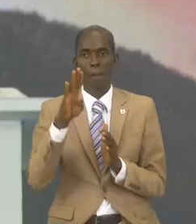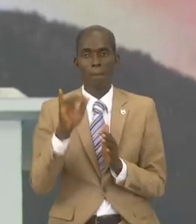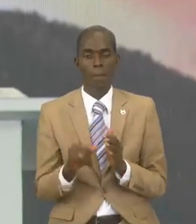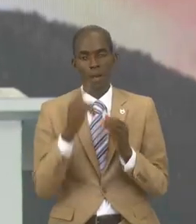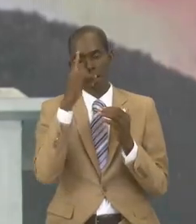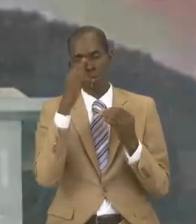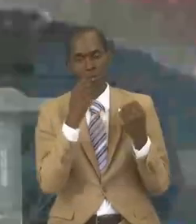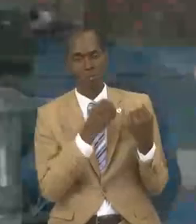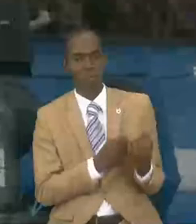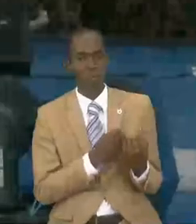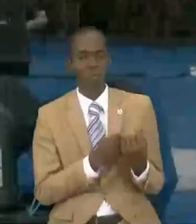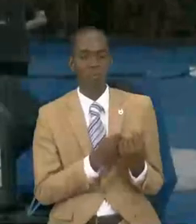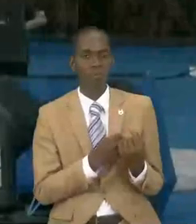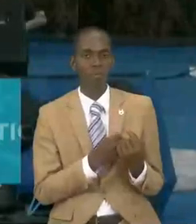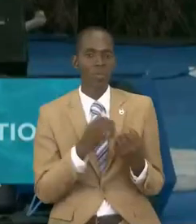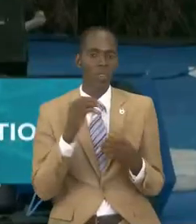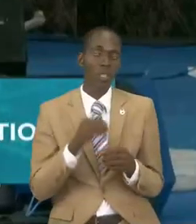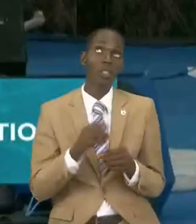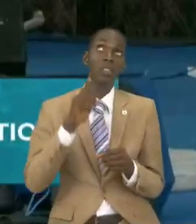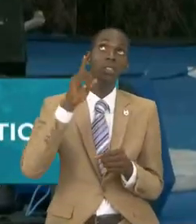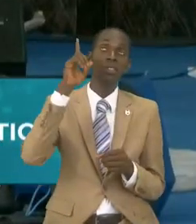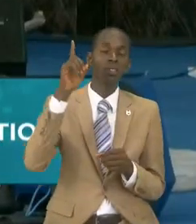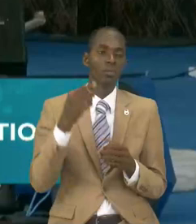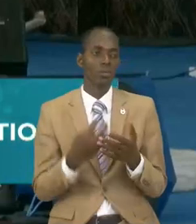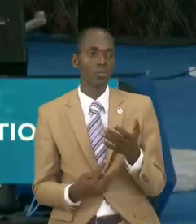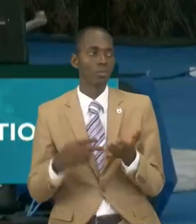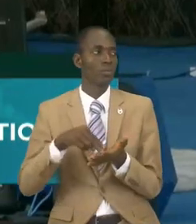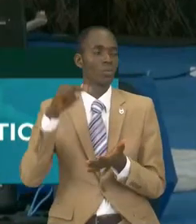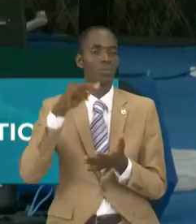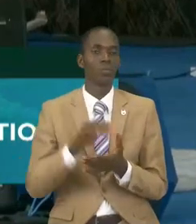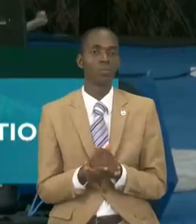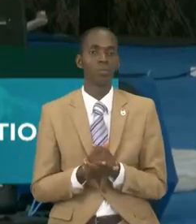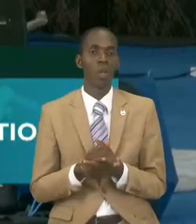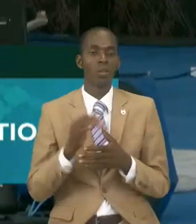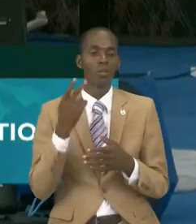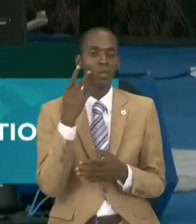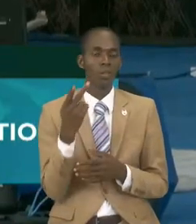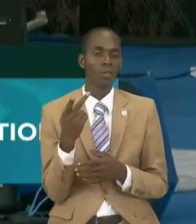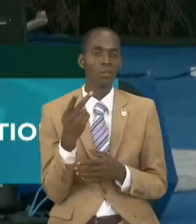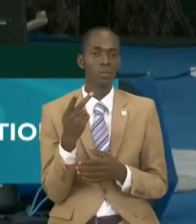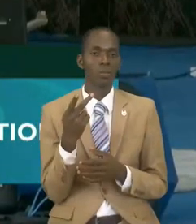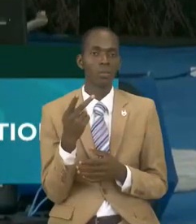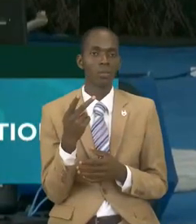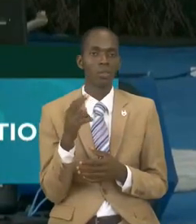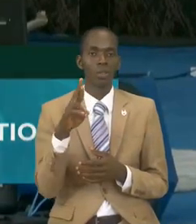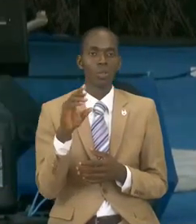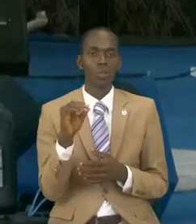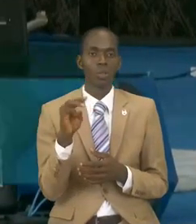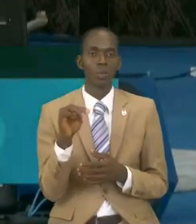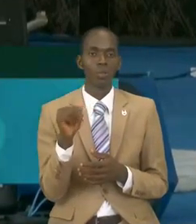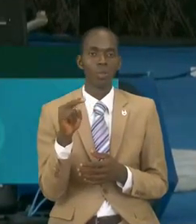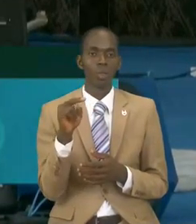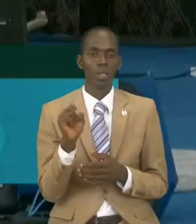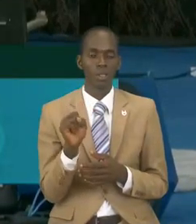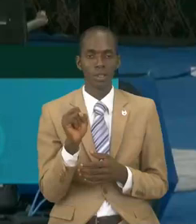La justice par la foi dans sa résurrection. Voyons Romains